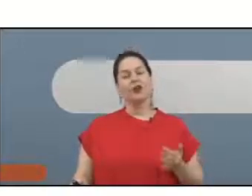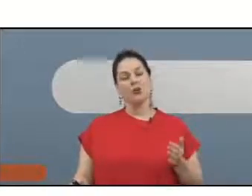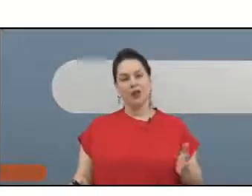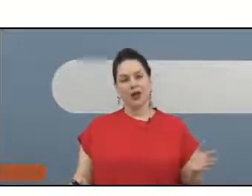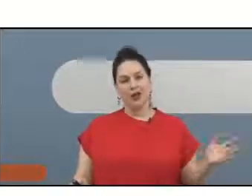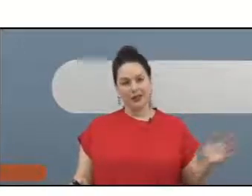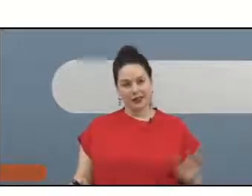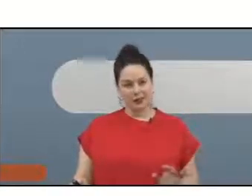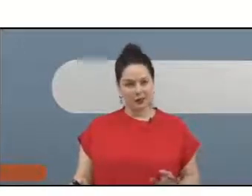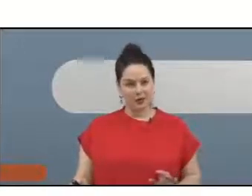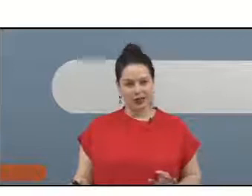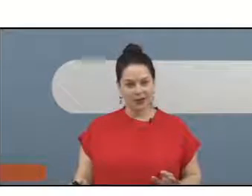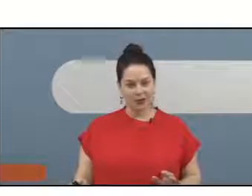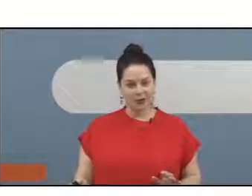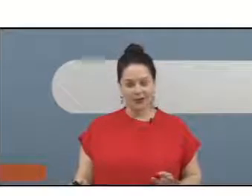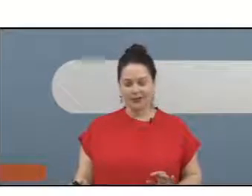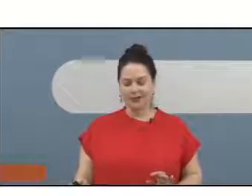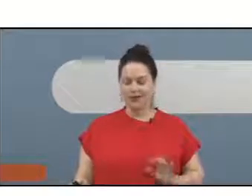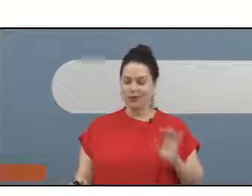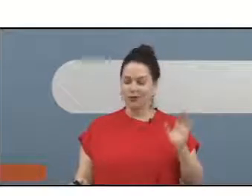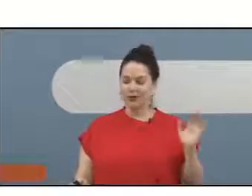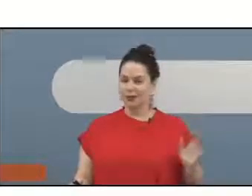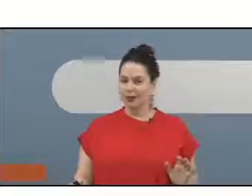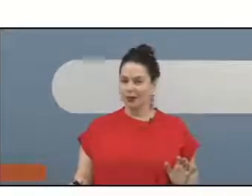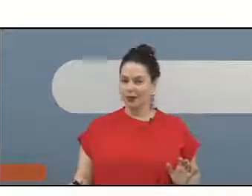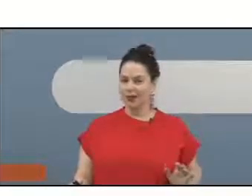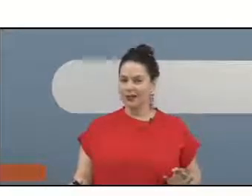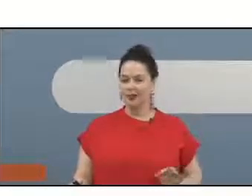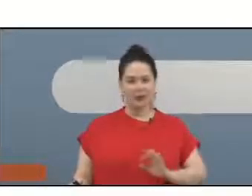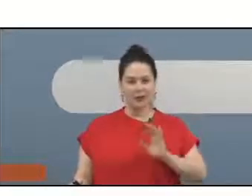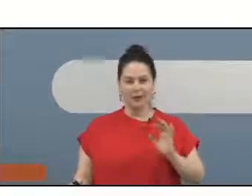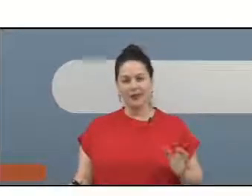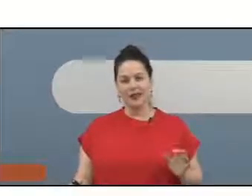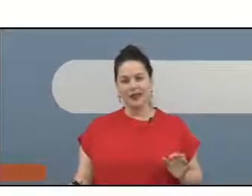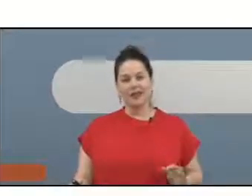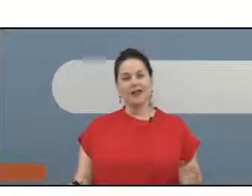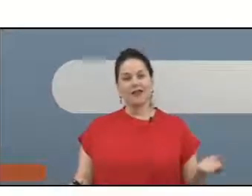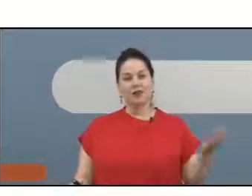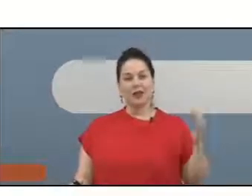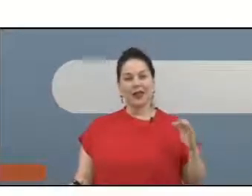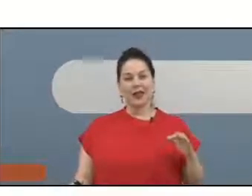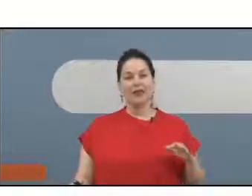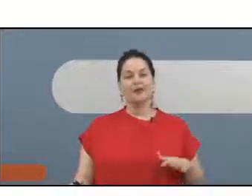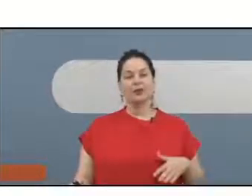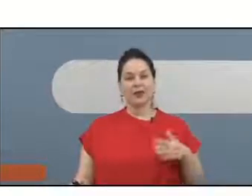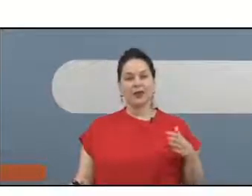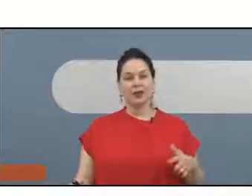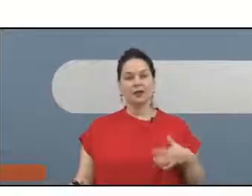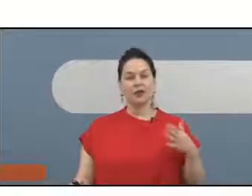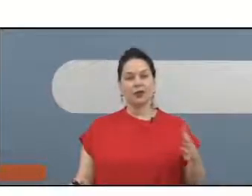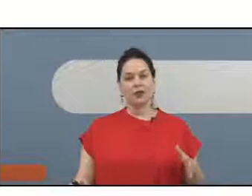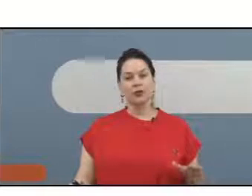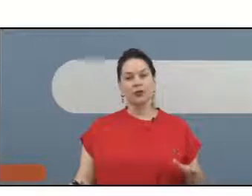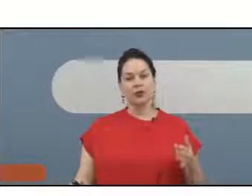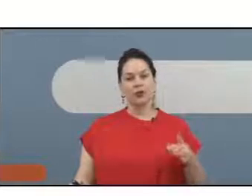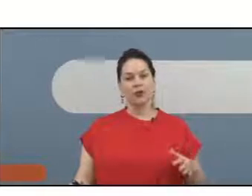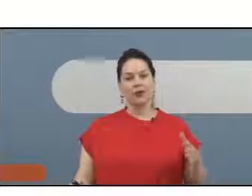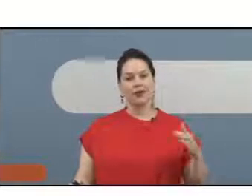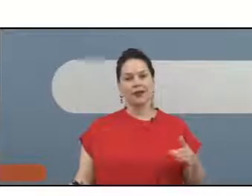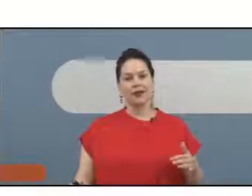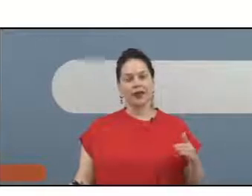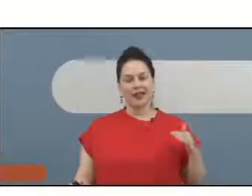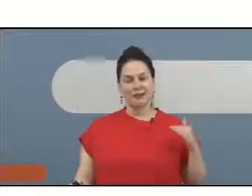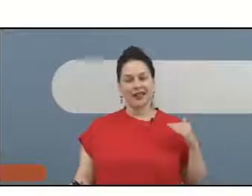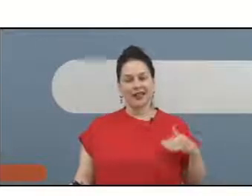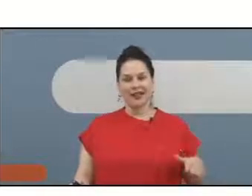מהתונה, ולא מוכן לתת לזה להמשיך לקרות. תזאוס עשוי ללא חת, הוא מתאמן, ואז הוא מגיע ובאמת מתמודד מול